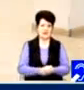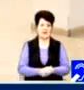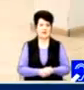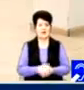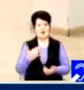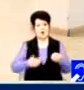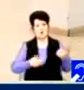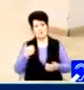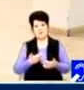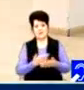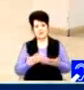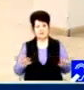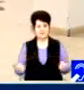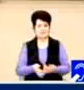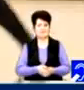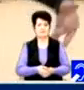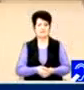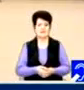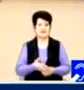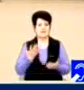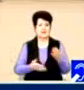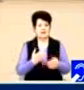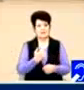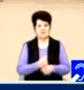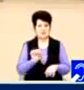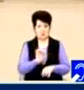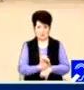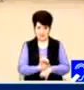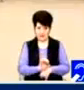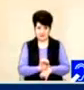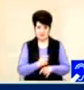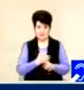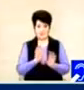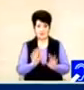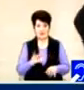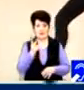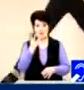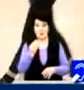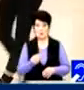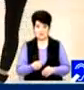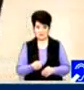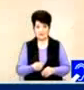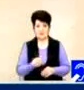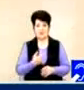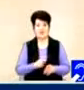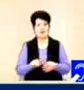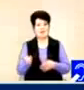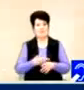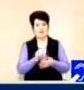competiții perechea crește în constant dacă ea face o pauză Sau absentează măcar și două zile copilul absentează la